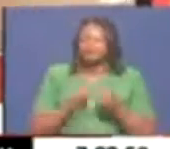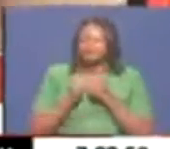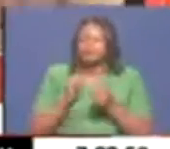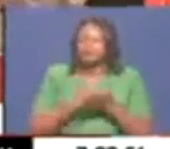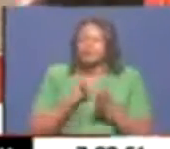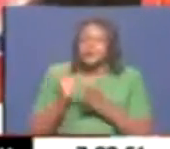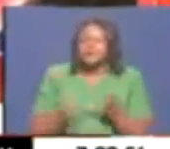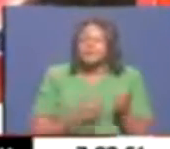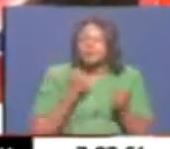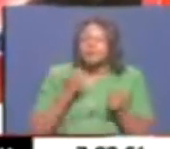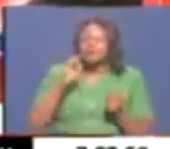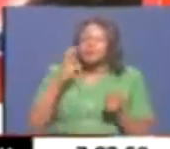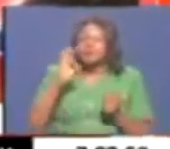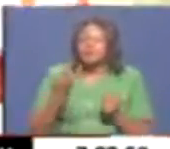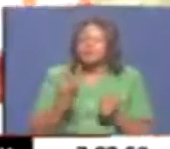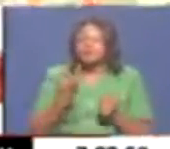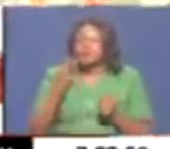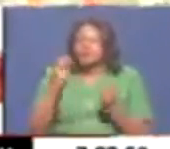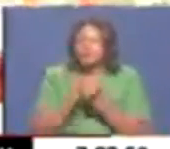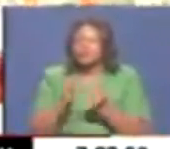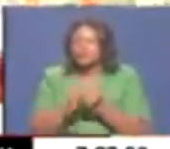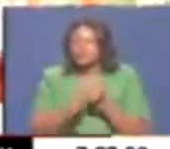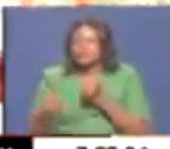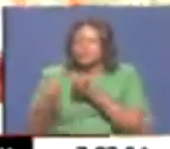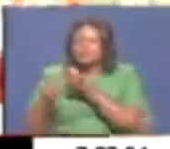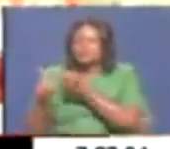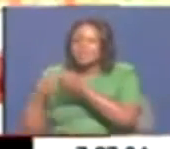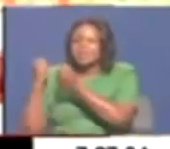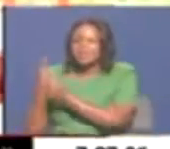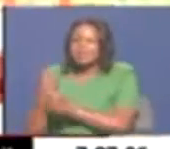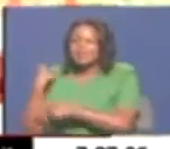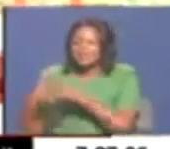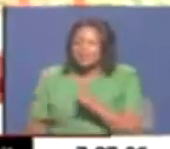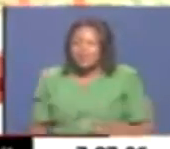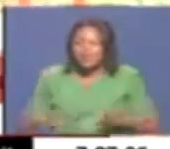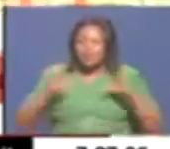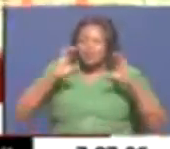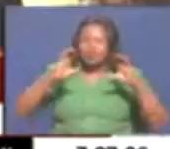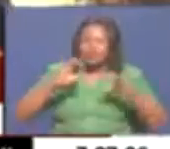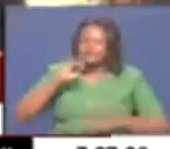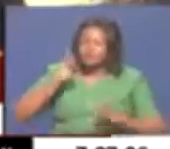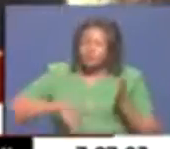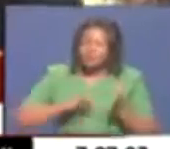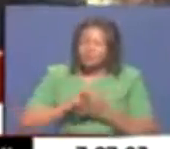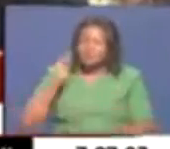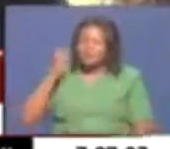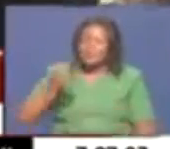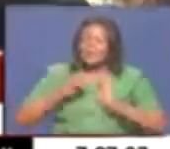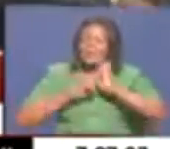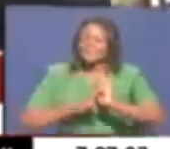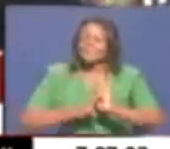23 mwezi ujao hadi tarehe 6 Novemba. Kulingana na kocha Benjamin Musa, Kenya itawakilishwa na